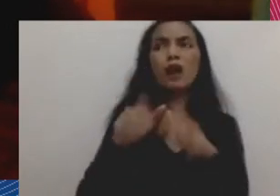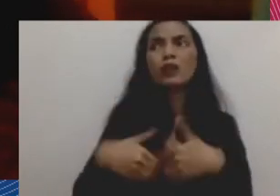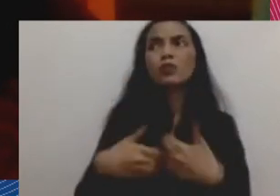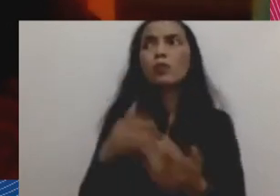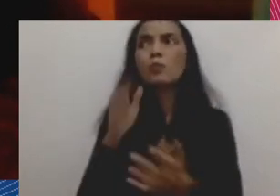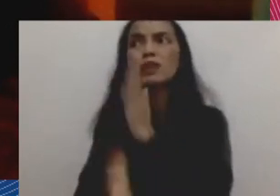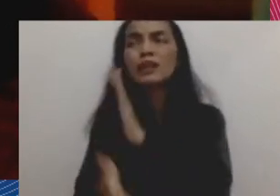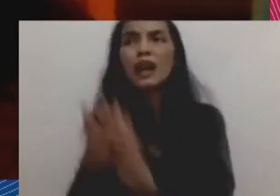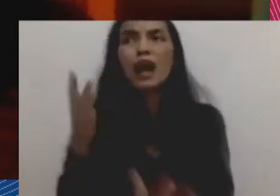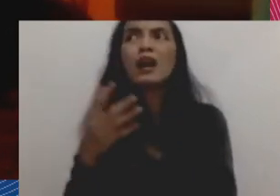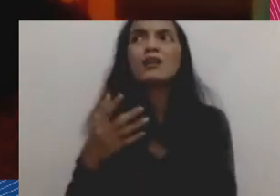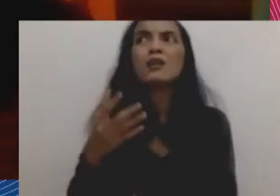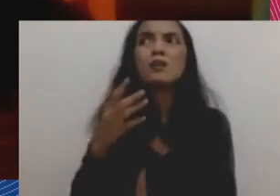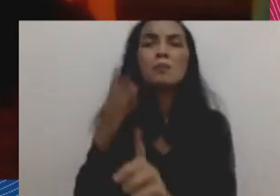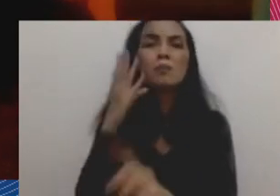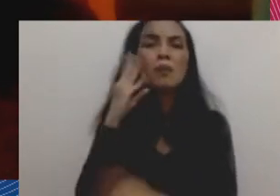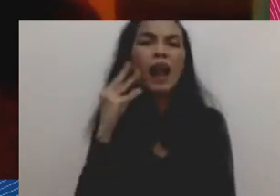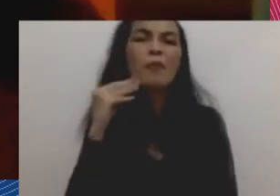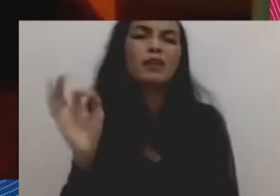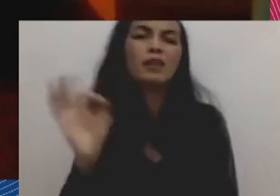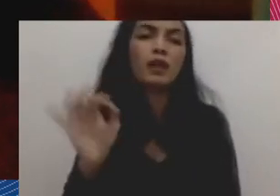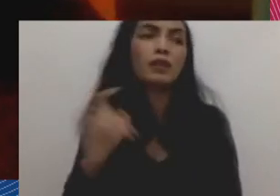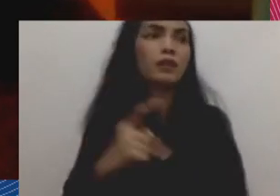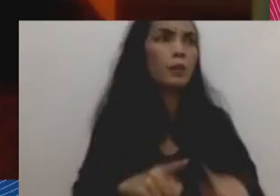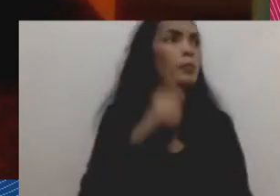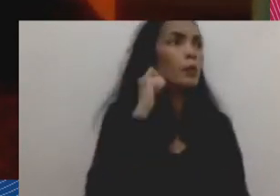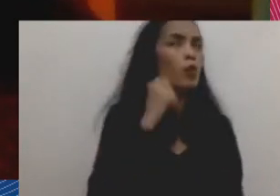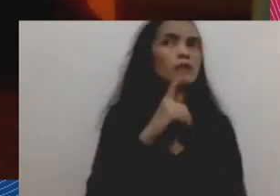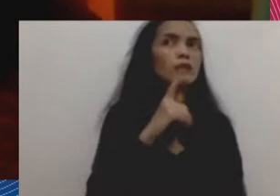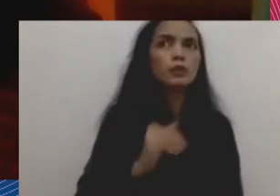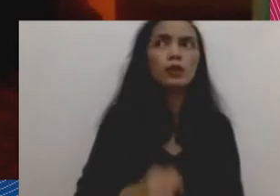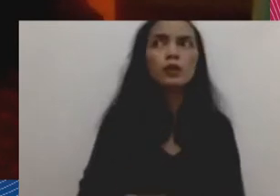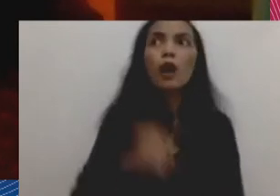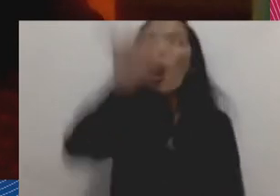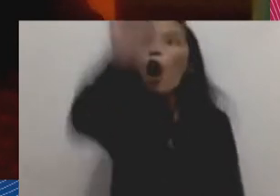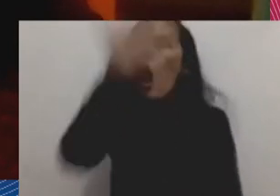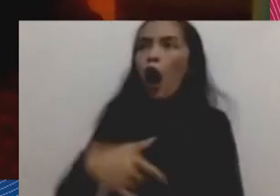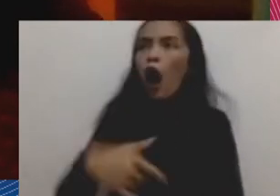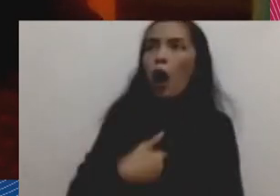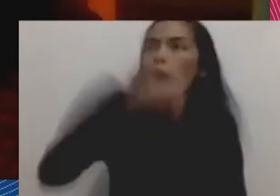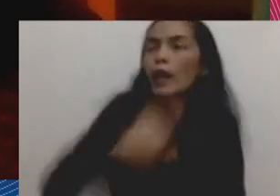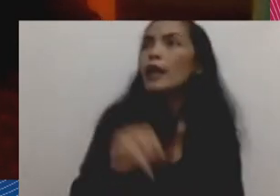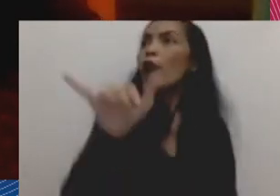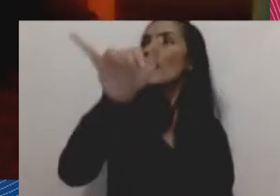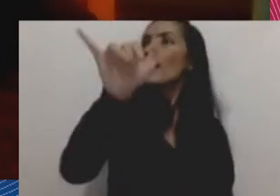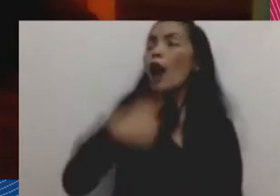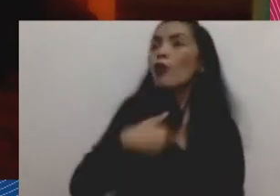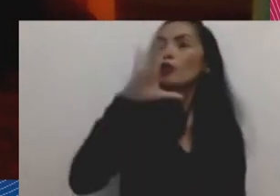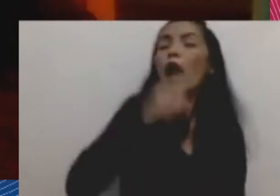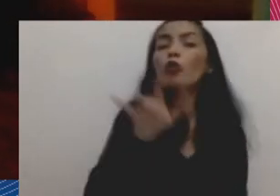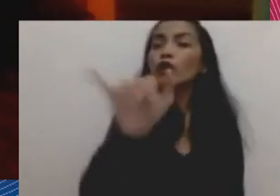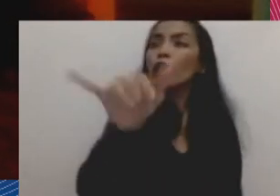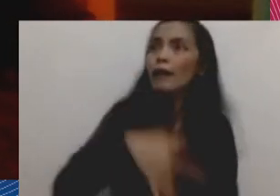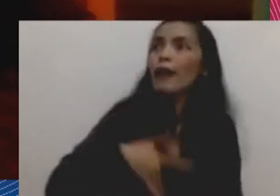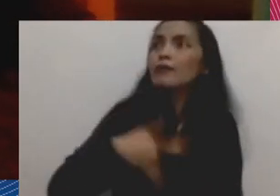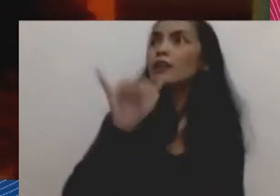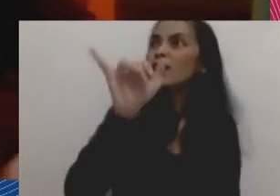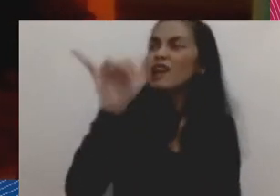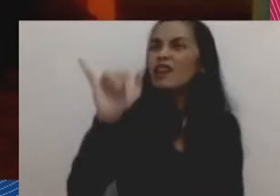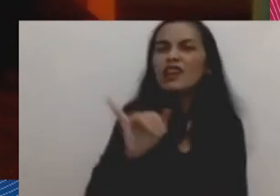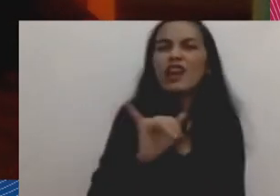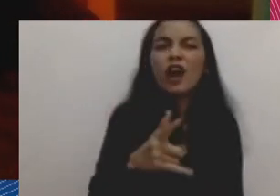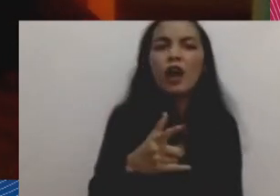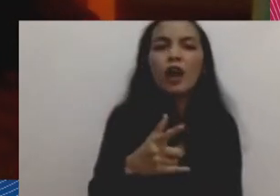seksual. Tapi kalau perempuan langsung nangkep, iya saya juga sebel deh katanya. Ya kan? Ini jadi ada pengalaman yang